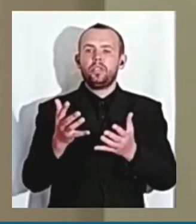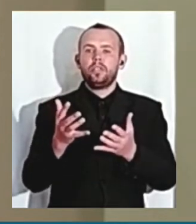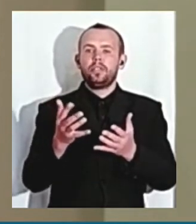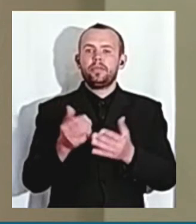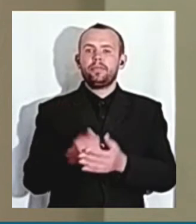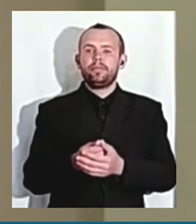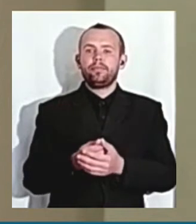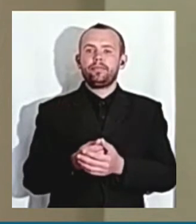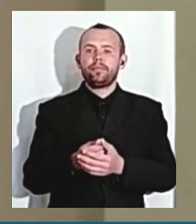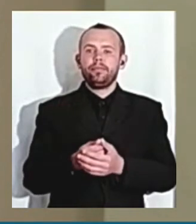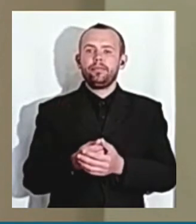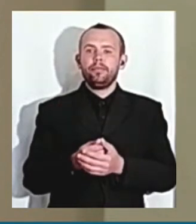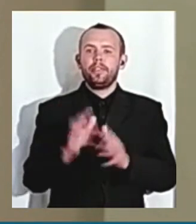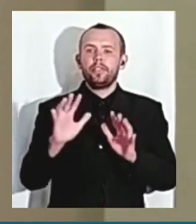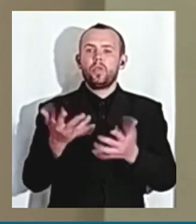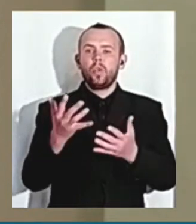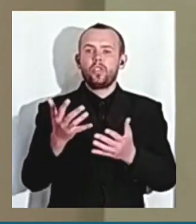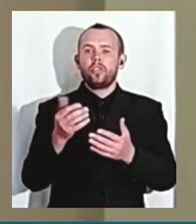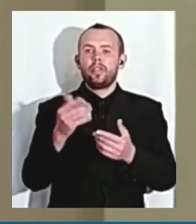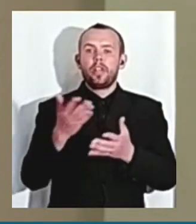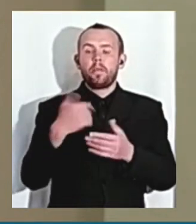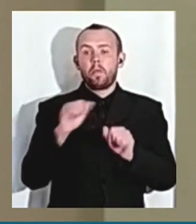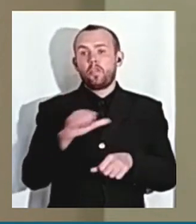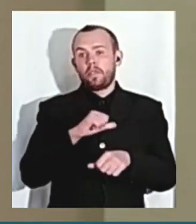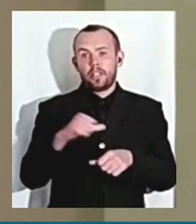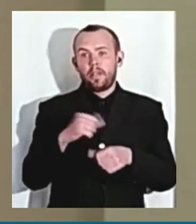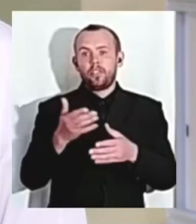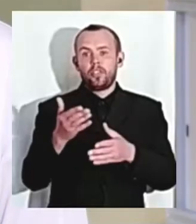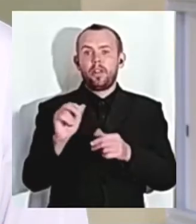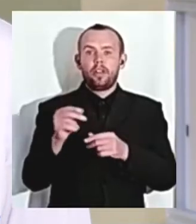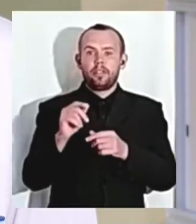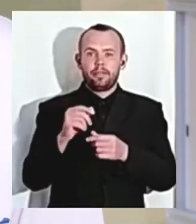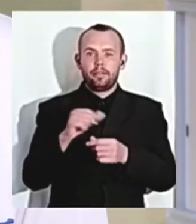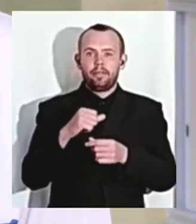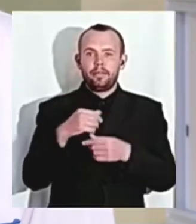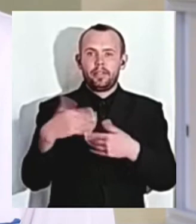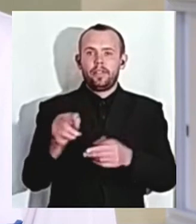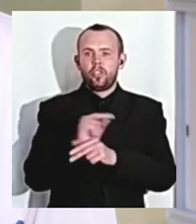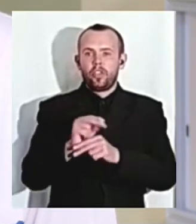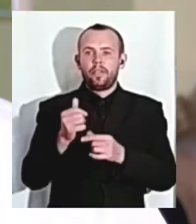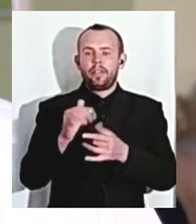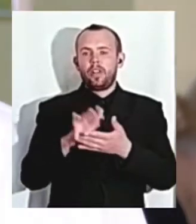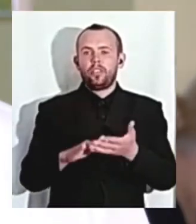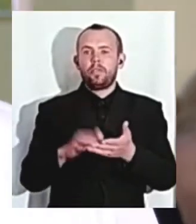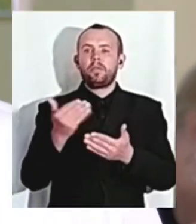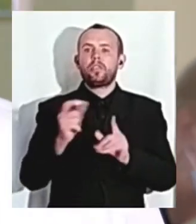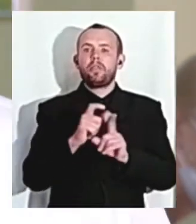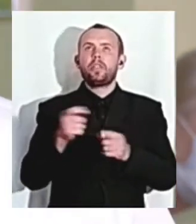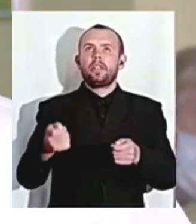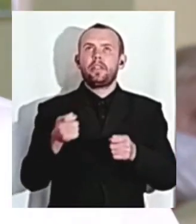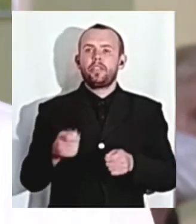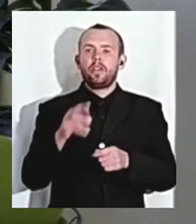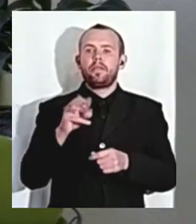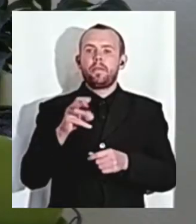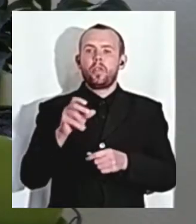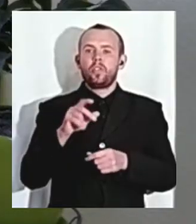в случае, если мы можем, мы сами назначаем лечение и в дальнейшем контролируем. За словами завідуючого мамологічним відділенням центру